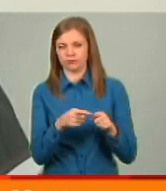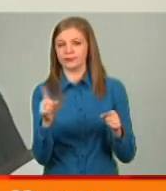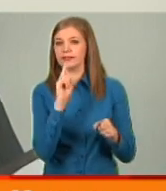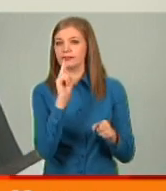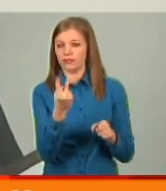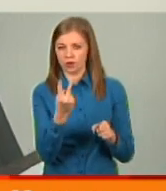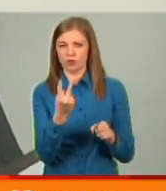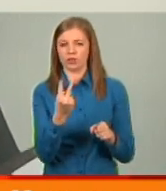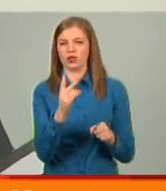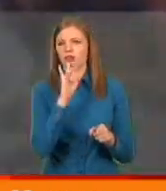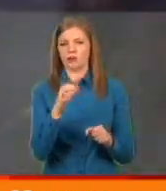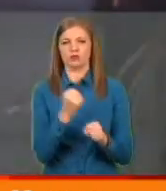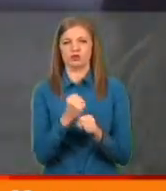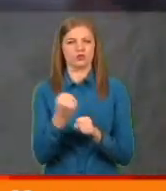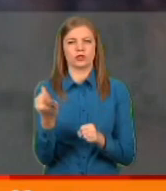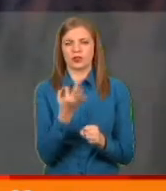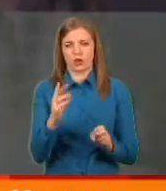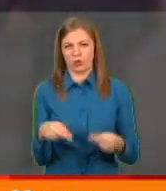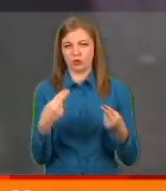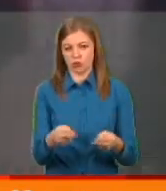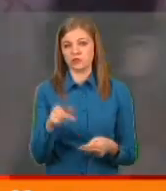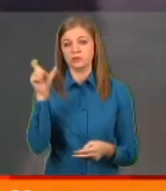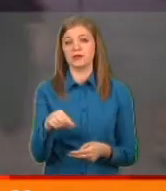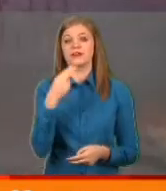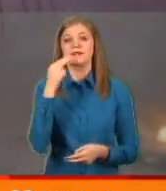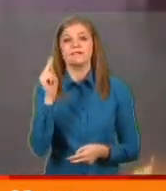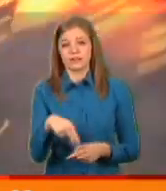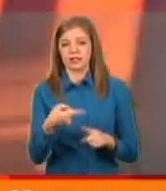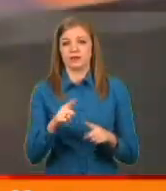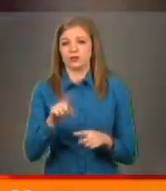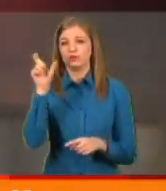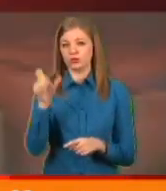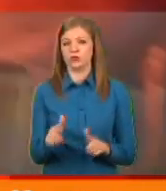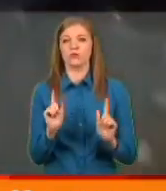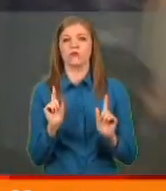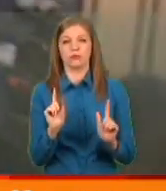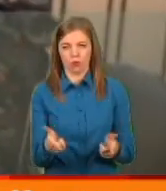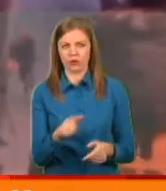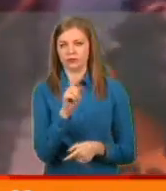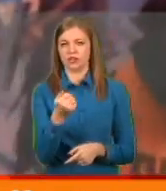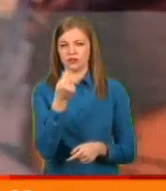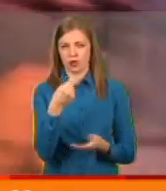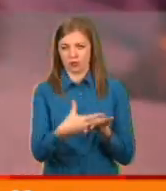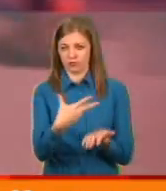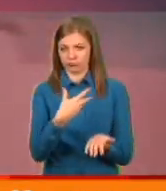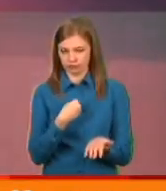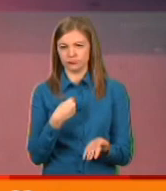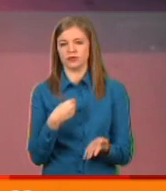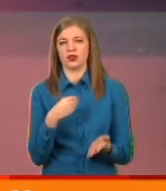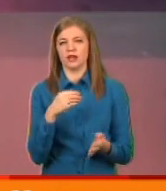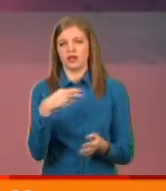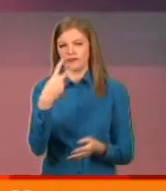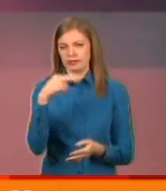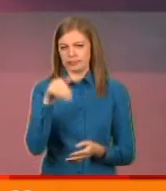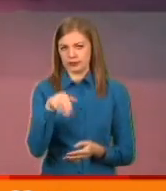2 роки, не вчинить нового злочину. Київський суд визнав його винним у тому, що чоловік погодився за грошову винагороду в сумі